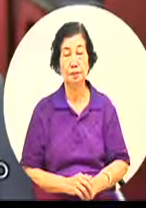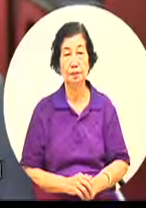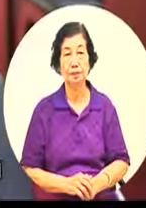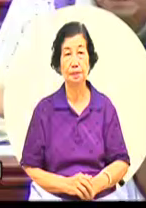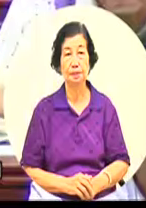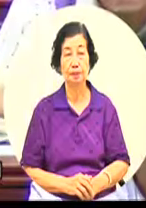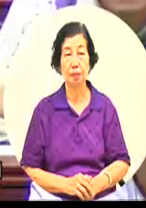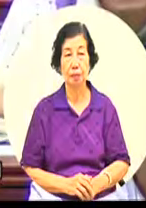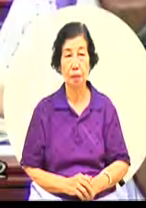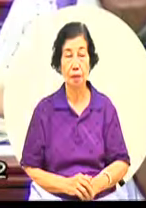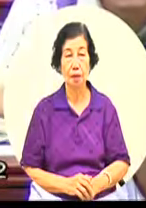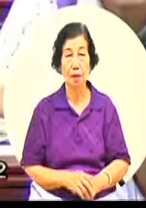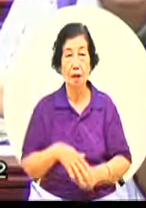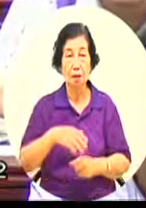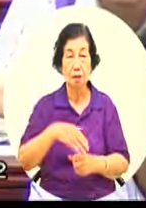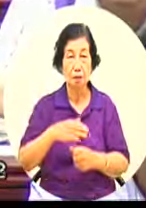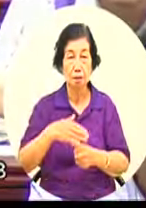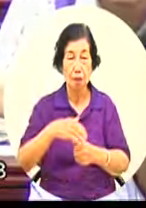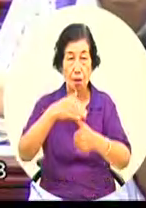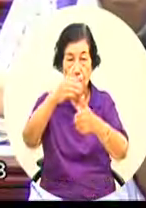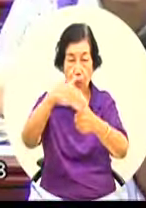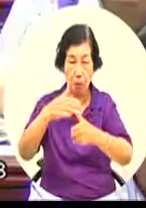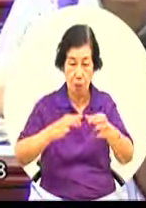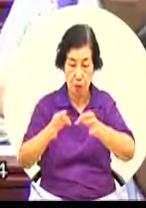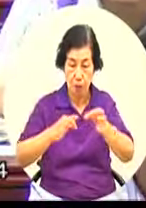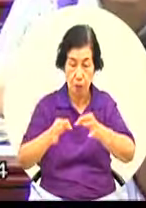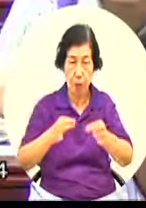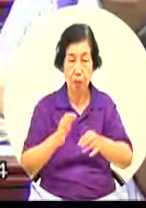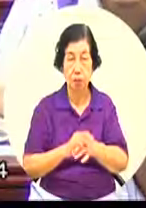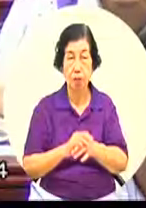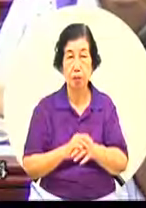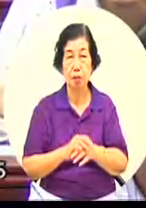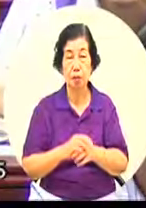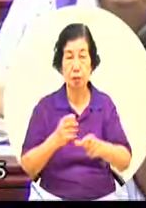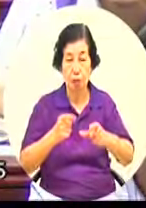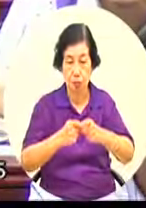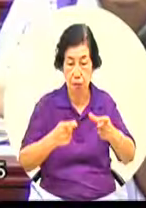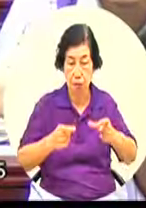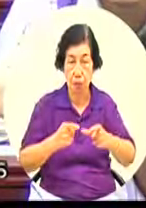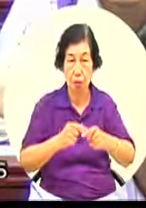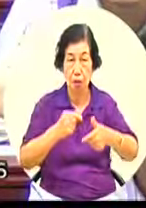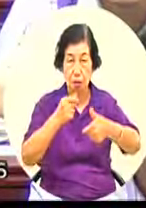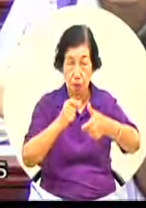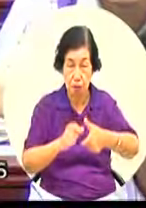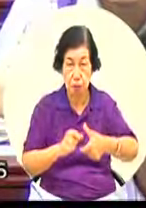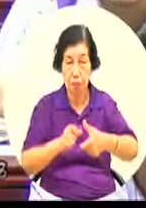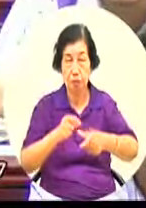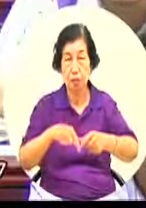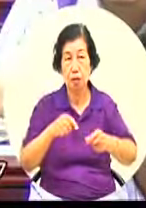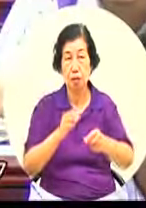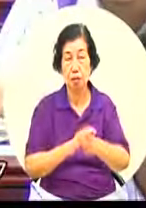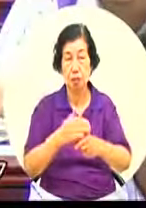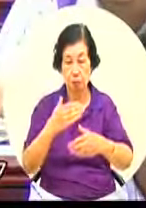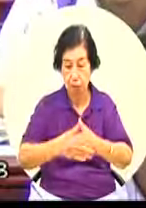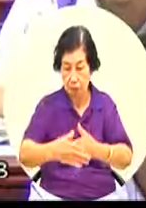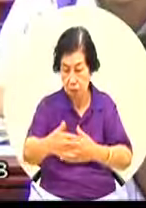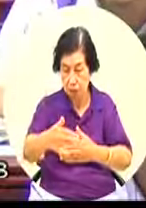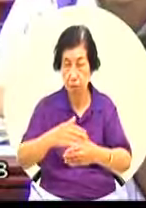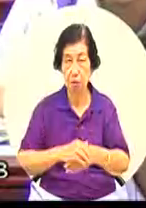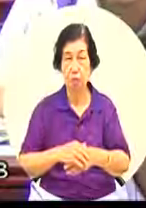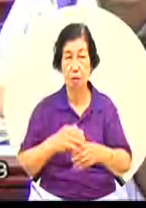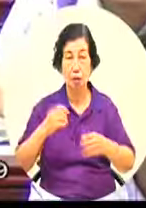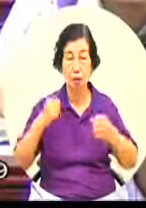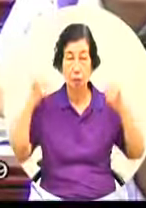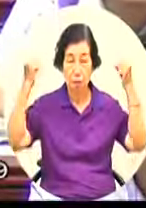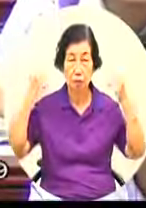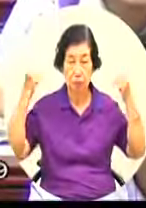这个所谓的招商，是说让我们的园区在过程营运过程中有自偿机制，这个在所谓的运动中心的营运过